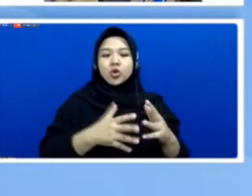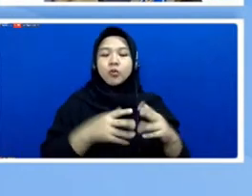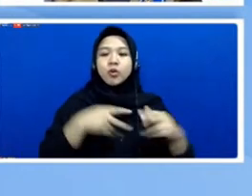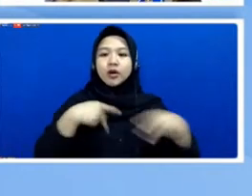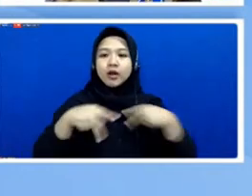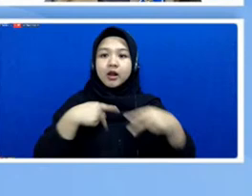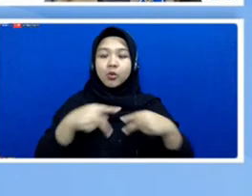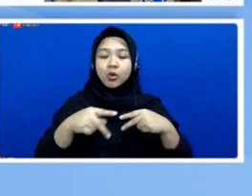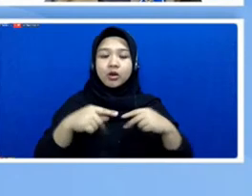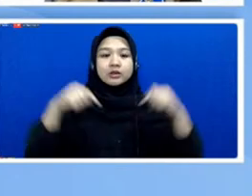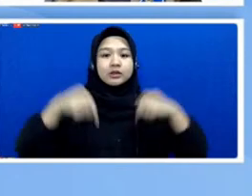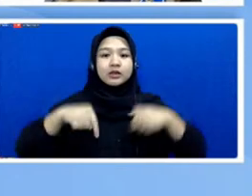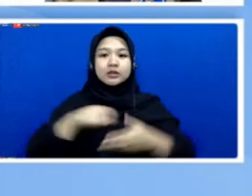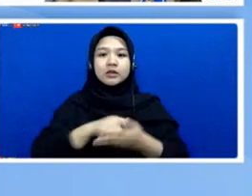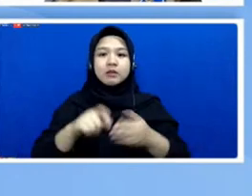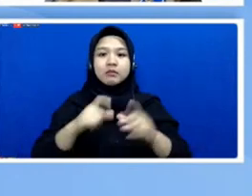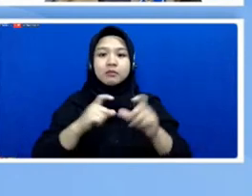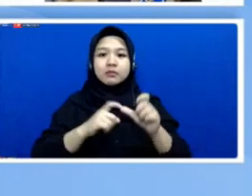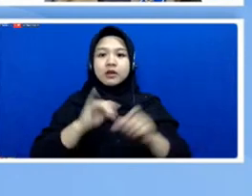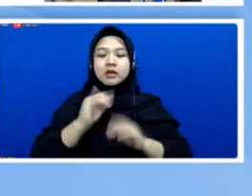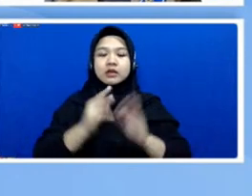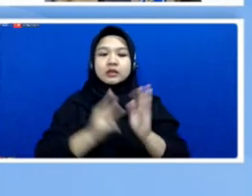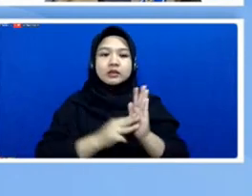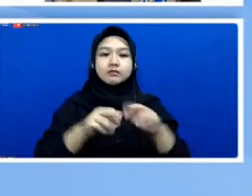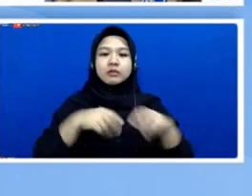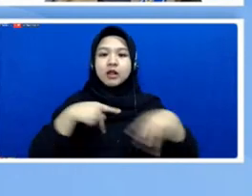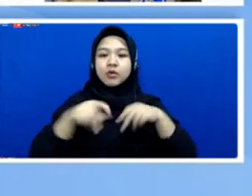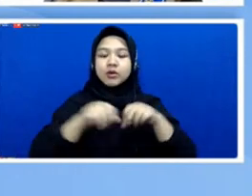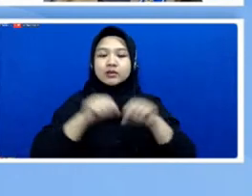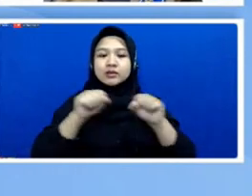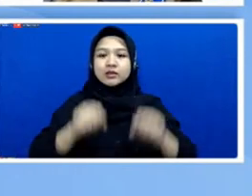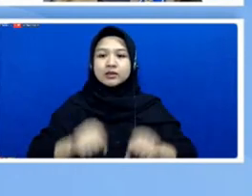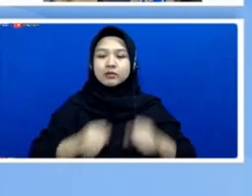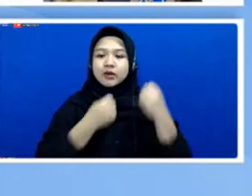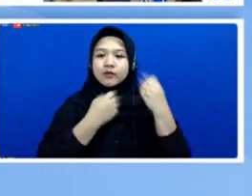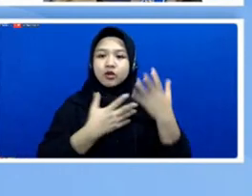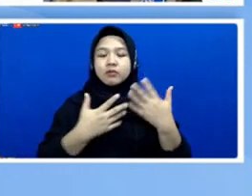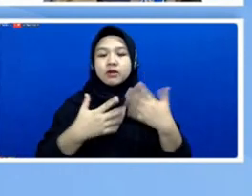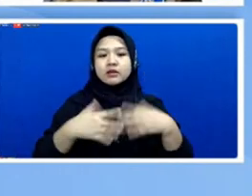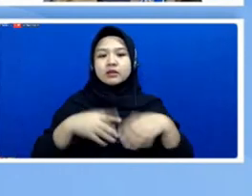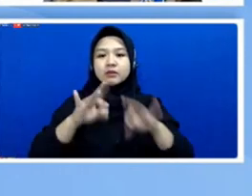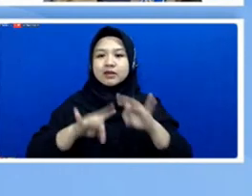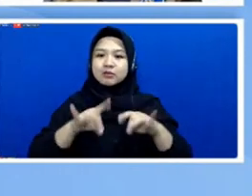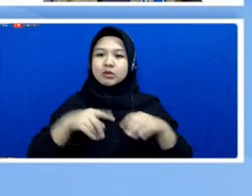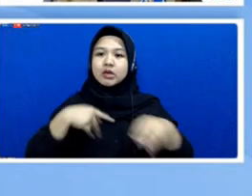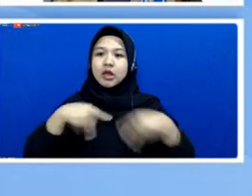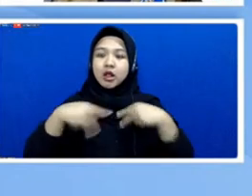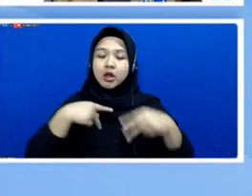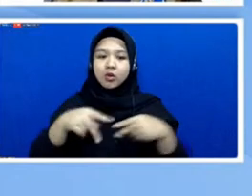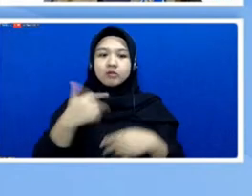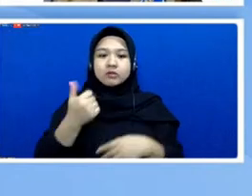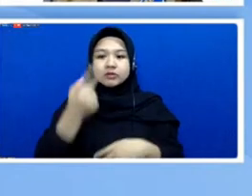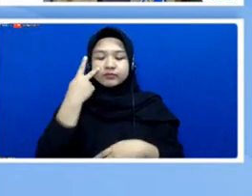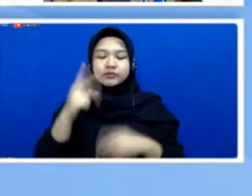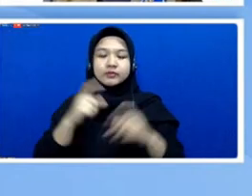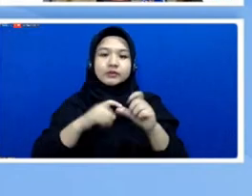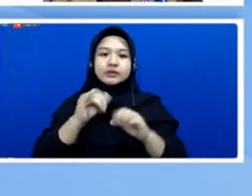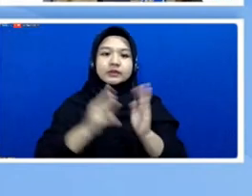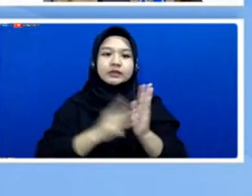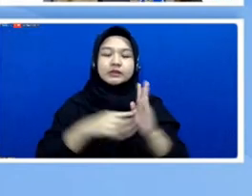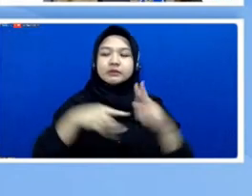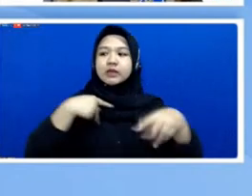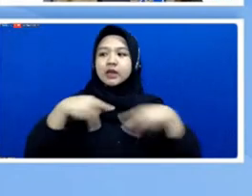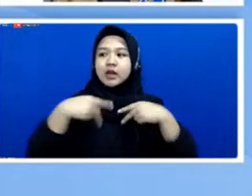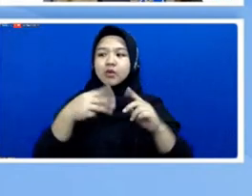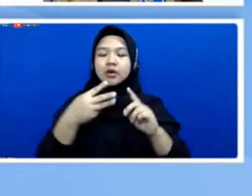ini namanya SIM Relawan, Sistem Informasi Manajemen Relawan, yang bisa ditemukan juga di SIM Relawan